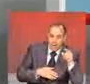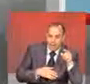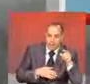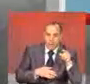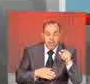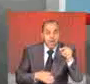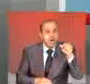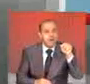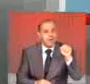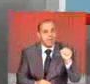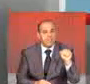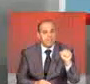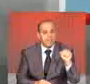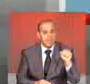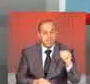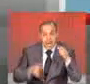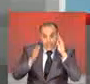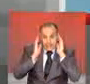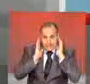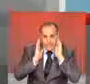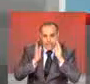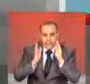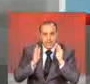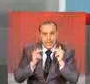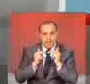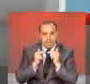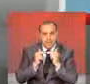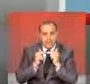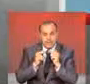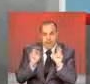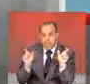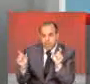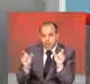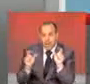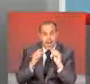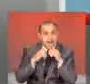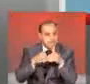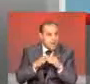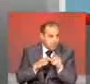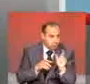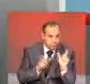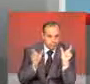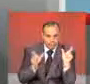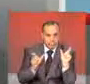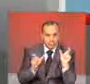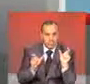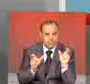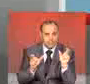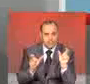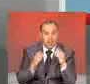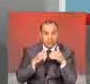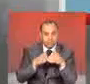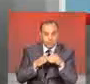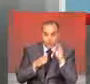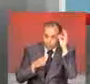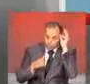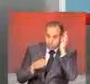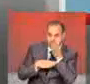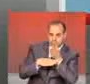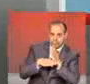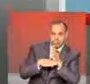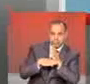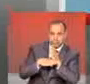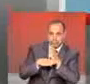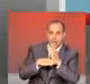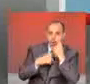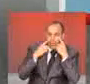تم التركيز كذلك على مستوى المراقبة البحرية من خلال ما تقوم به البحرية الوطنية التابعة للجيش